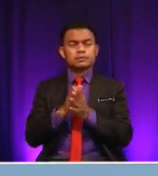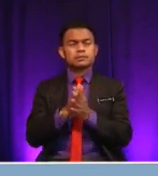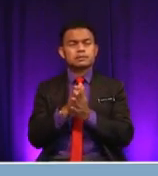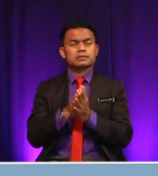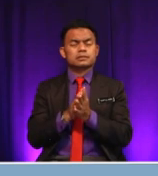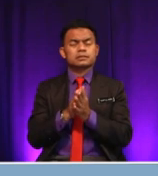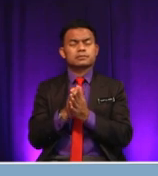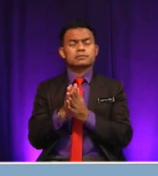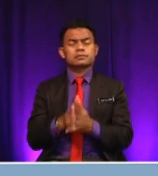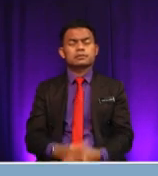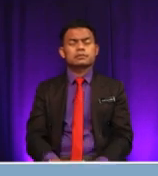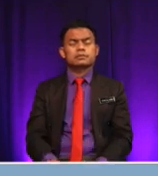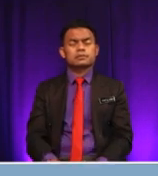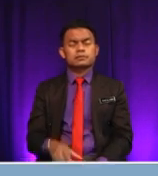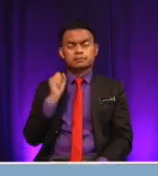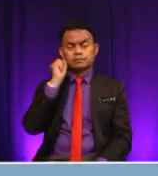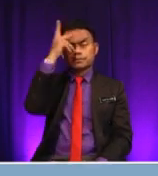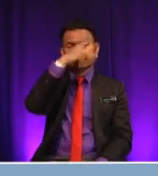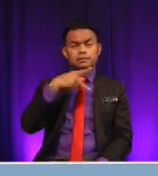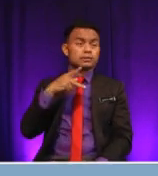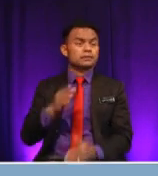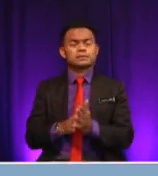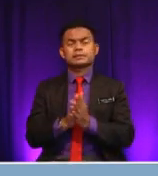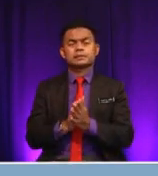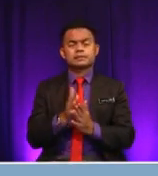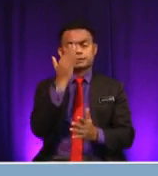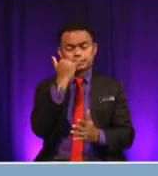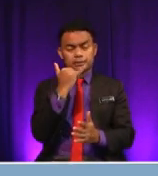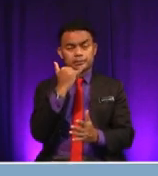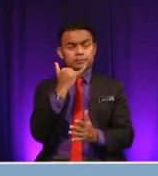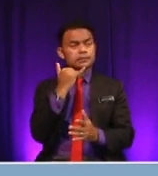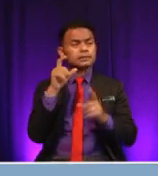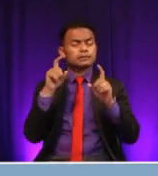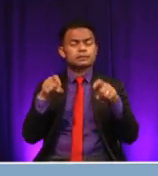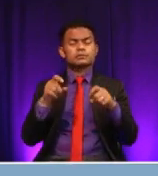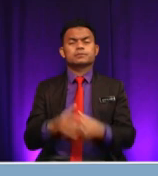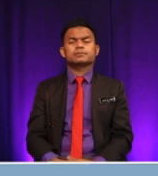supaya berpikir Kenapa kita perlu bersikap rajin Oke Kenapa Sofia